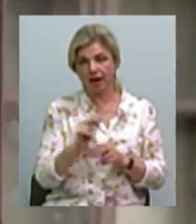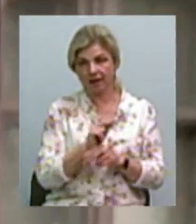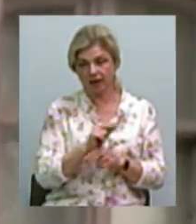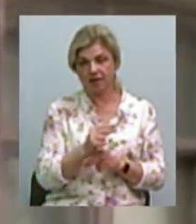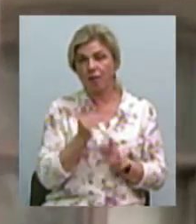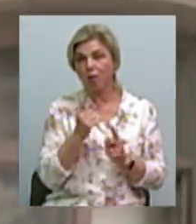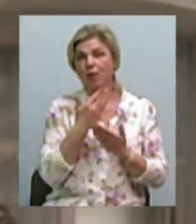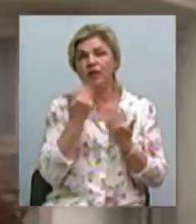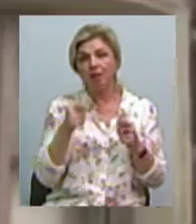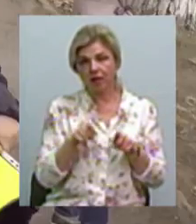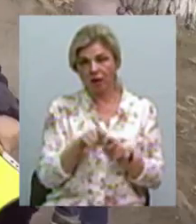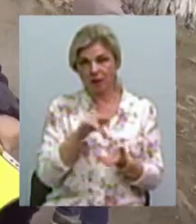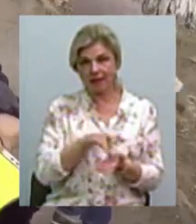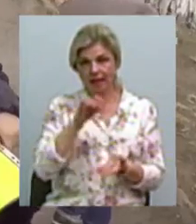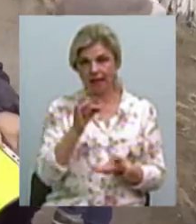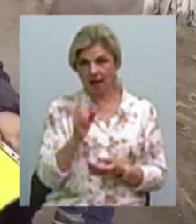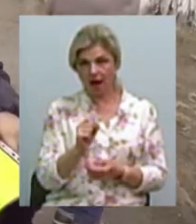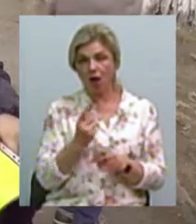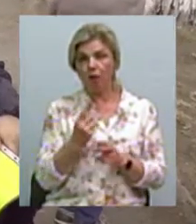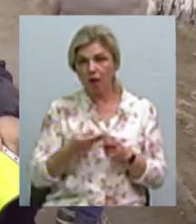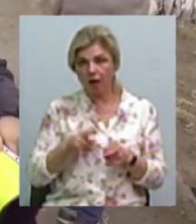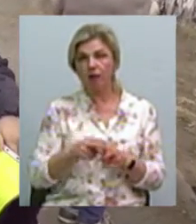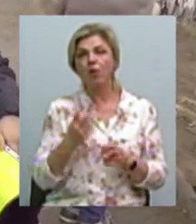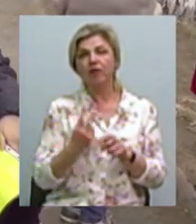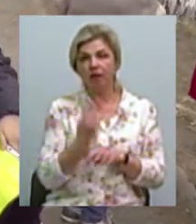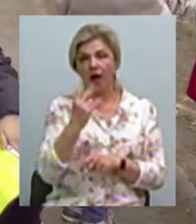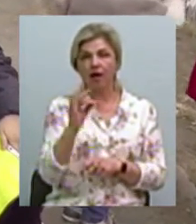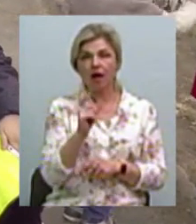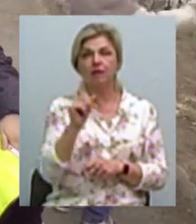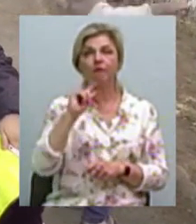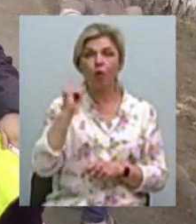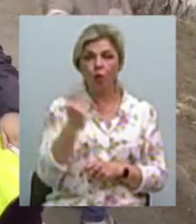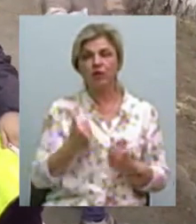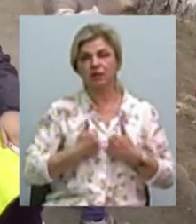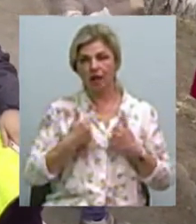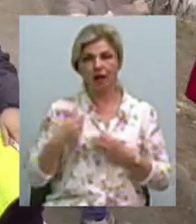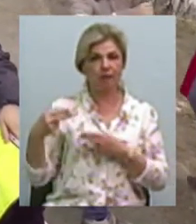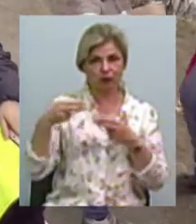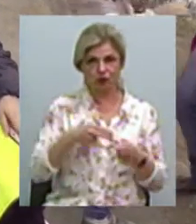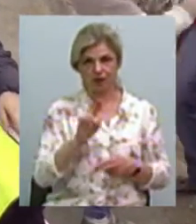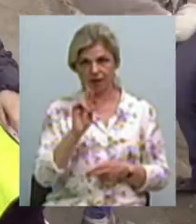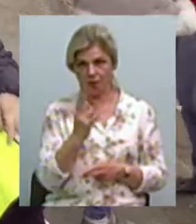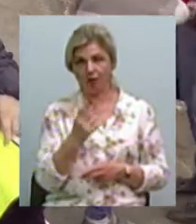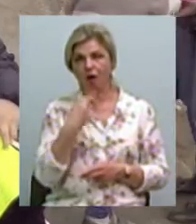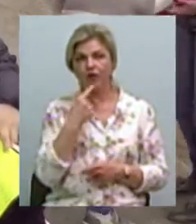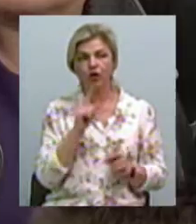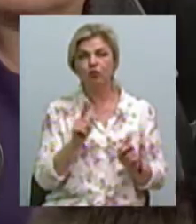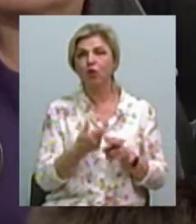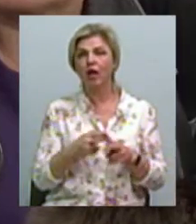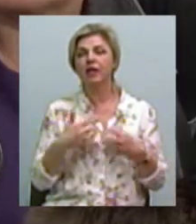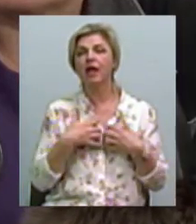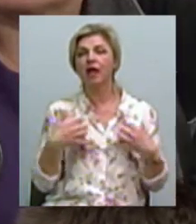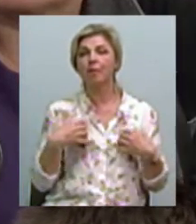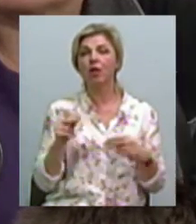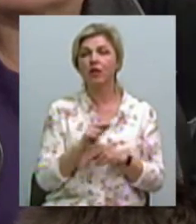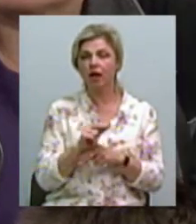відсутність таких центрів. Тому вони намагаються двічі на рік приїжджати до Миколаєва. говорить, іпотерапія позитивно впливає на